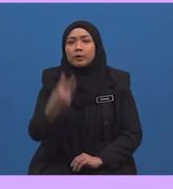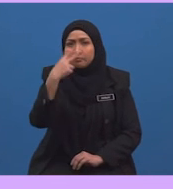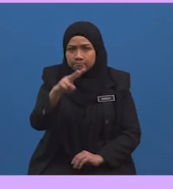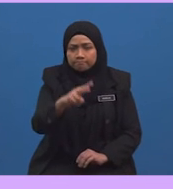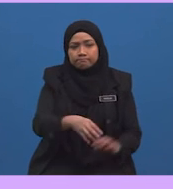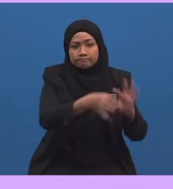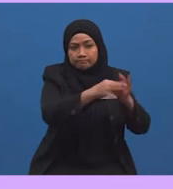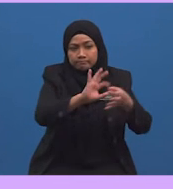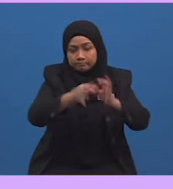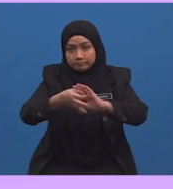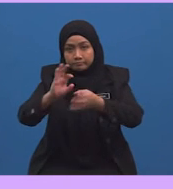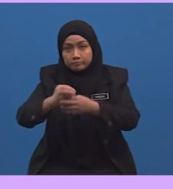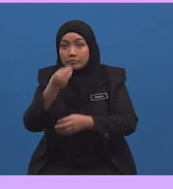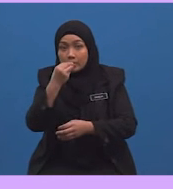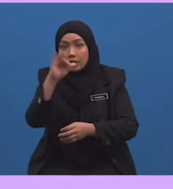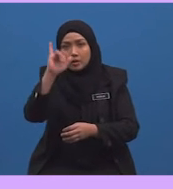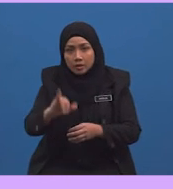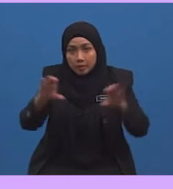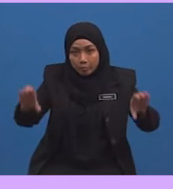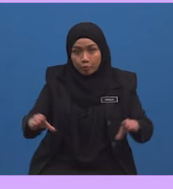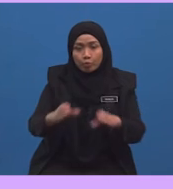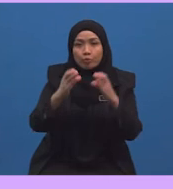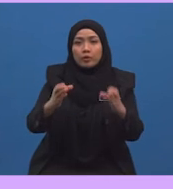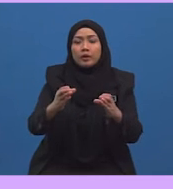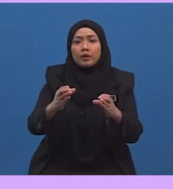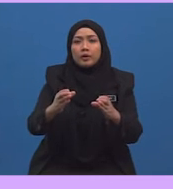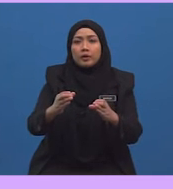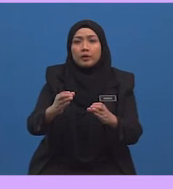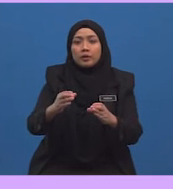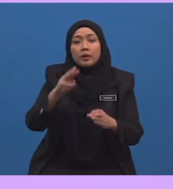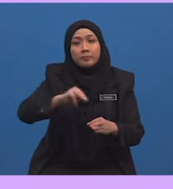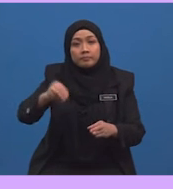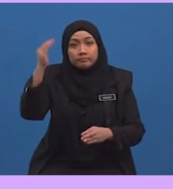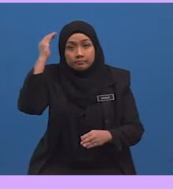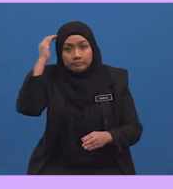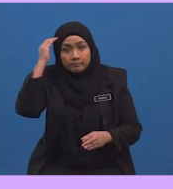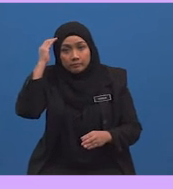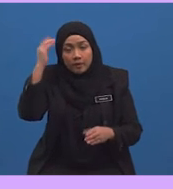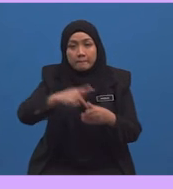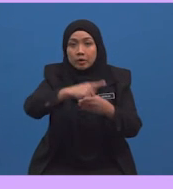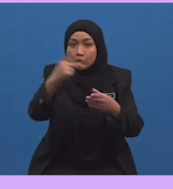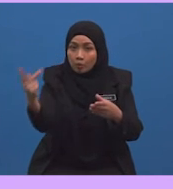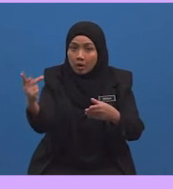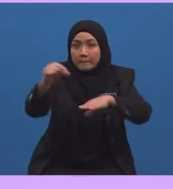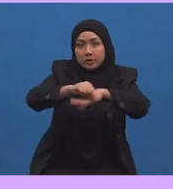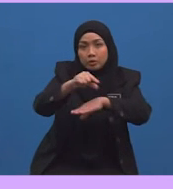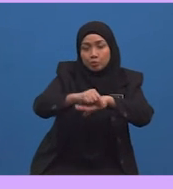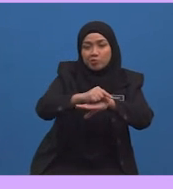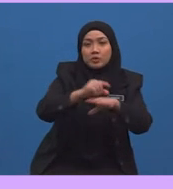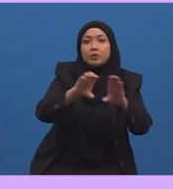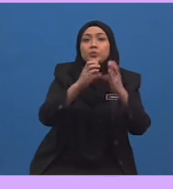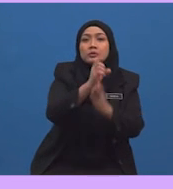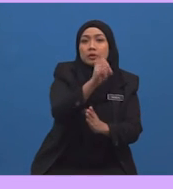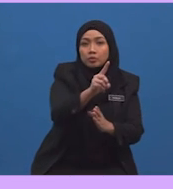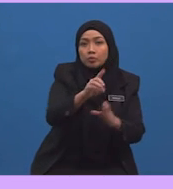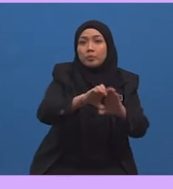Berdasarkan rantai makanan yang dibina, kena pasti pengeluar, pengguna prima, pengguna sekunder